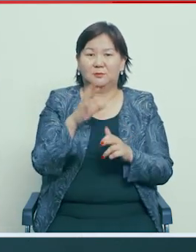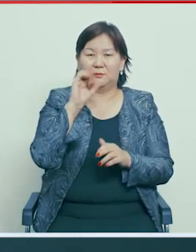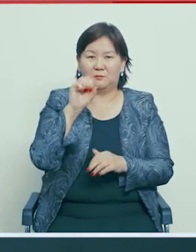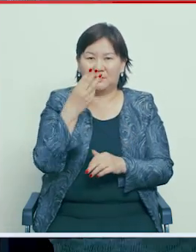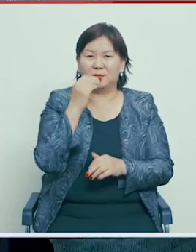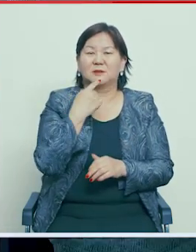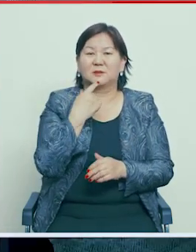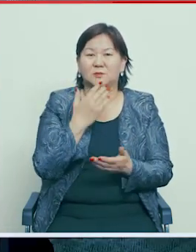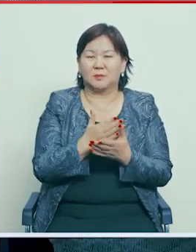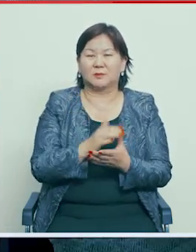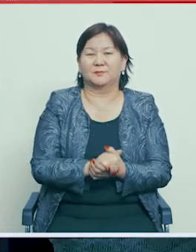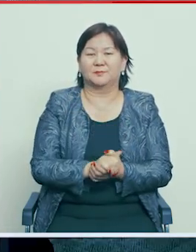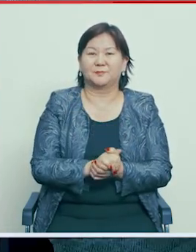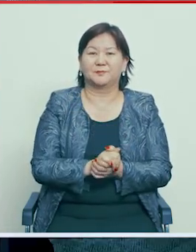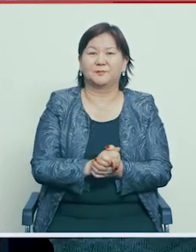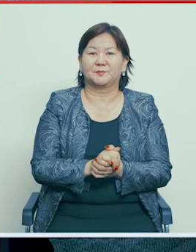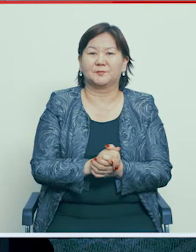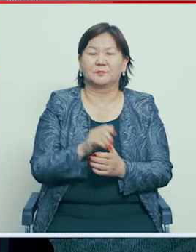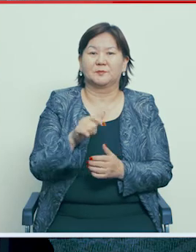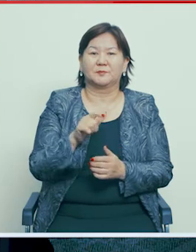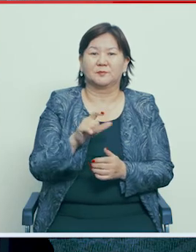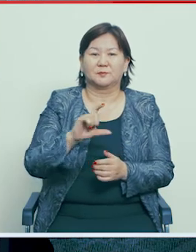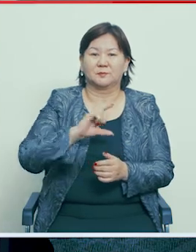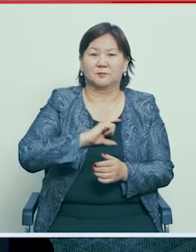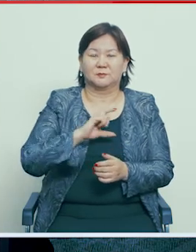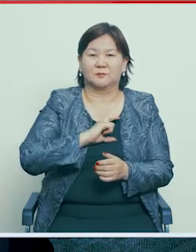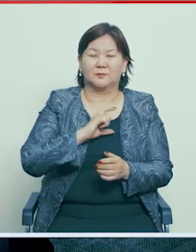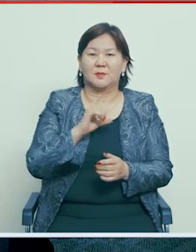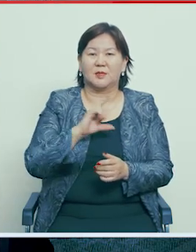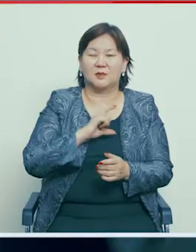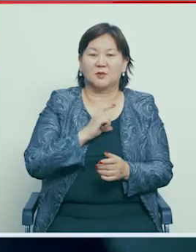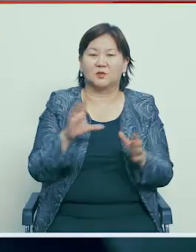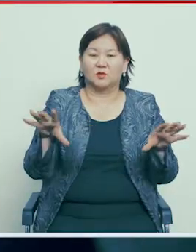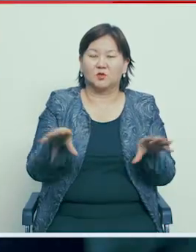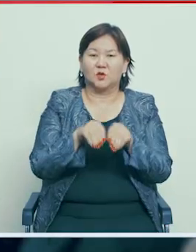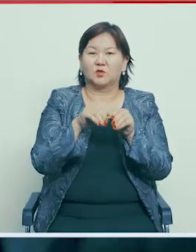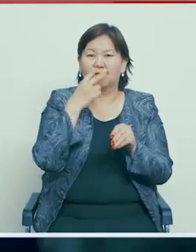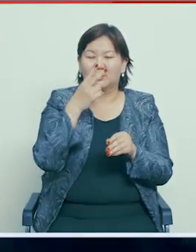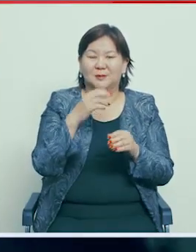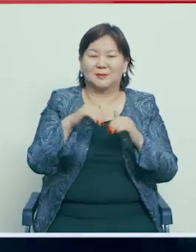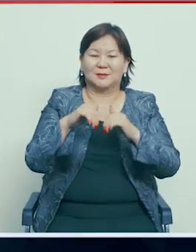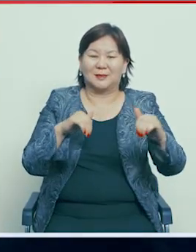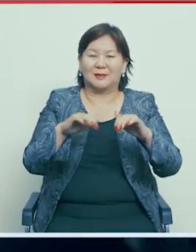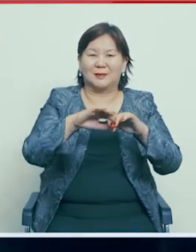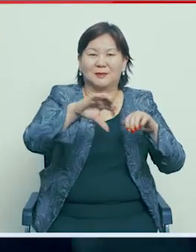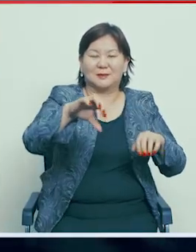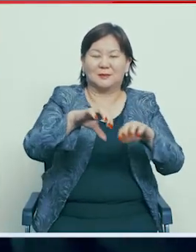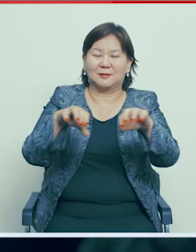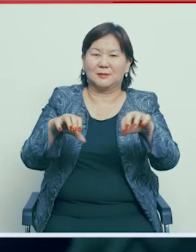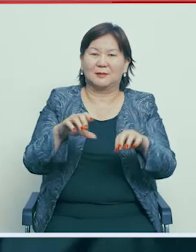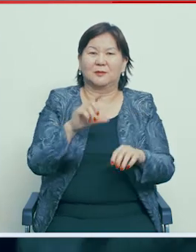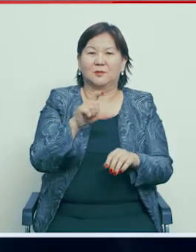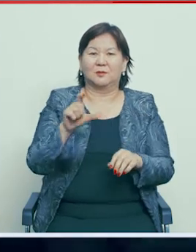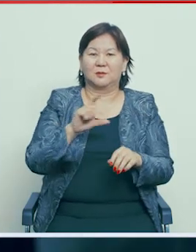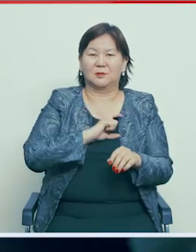хэцүү байна. Гэхдээ энэ дээр ингээ харахаар нөгөө эрхийг цогцоор нь харж үзэхгүй. Одоо нөгөө тэр салангад байдлаар авахаар нөгөө эрх бүхэлдээ